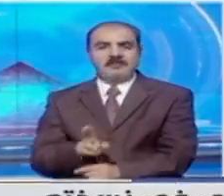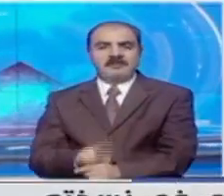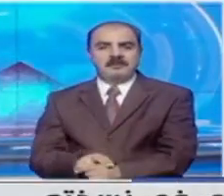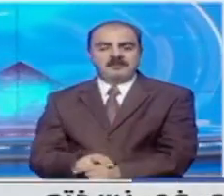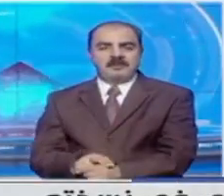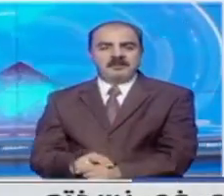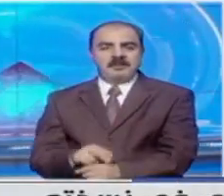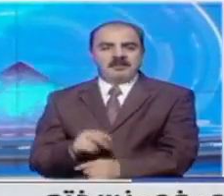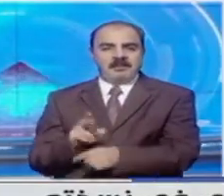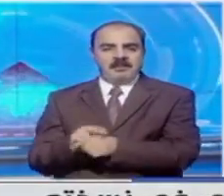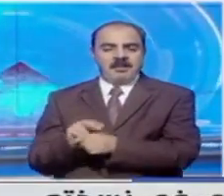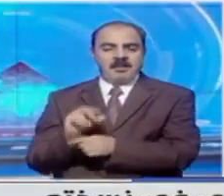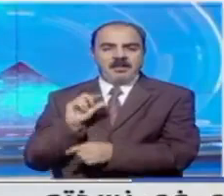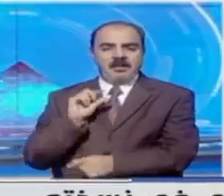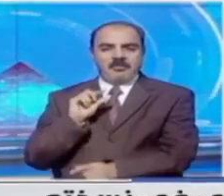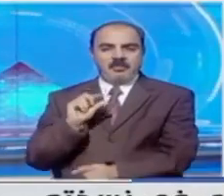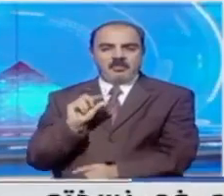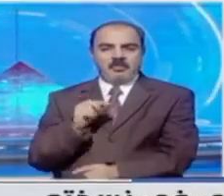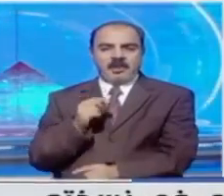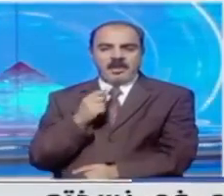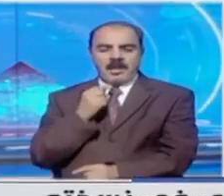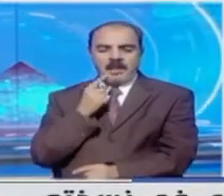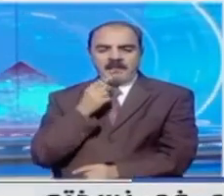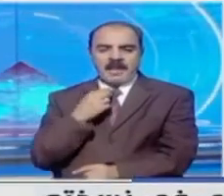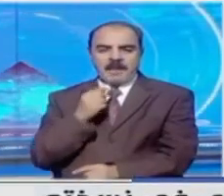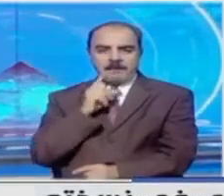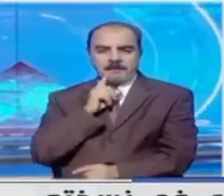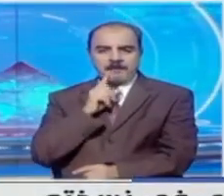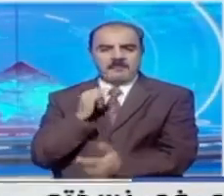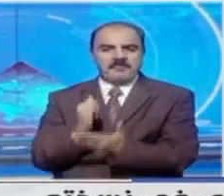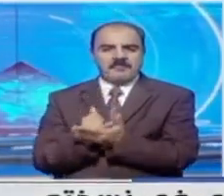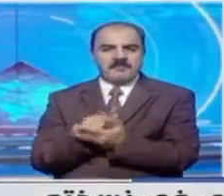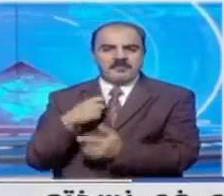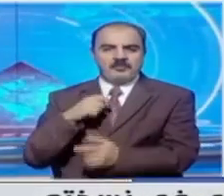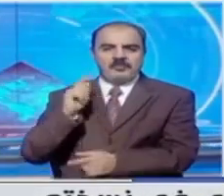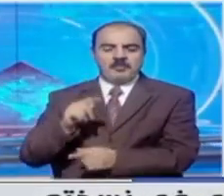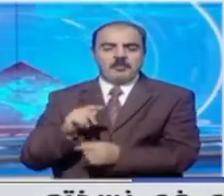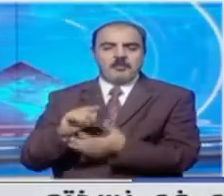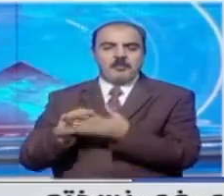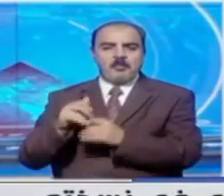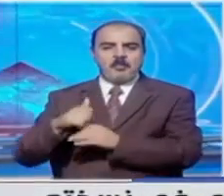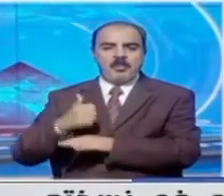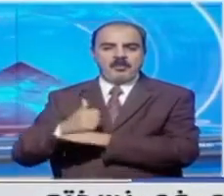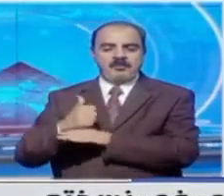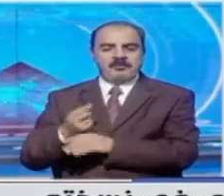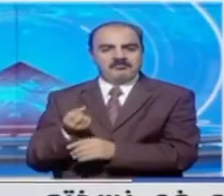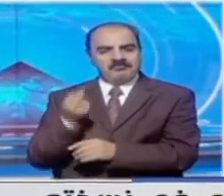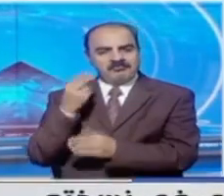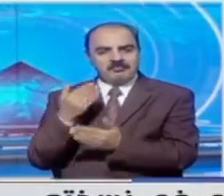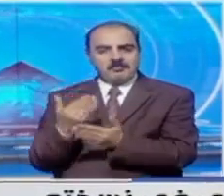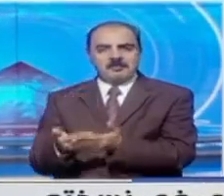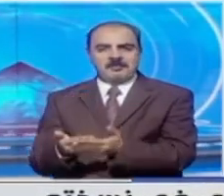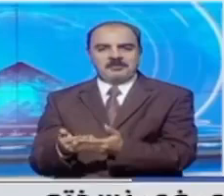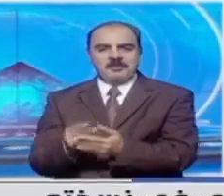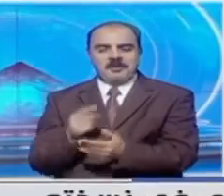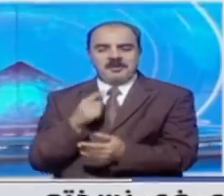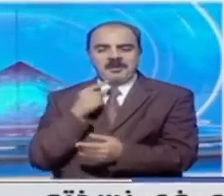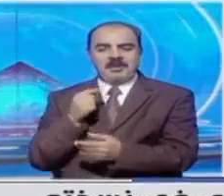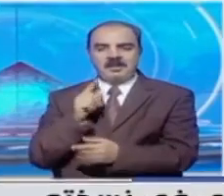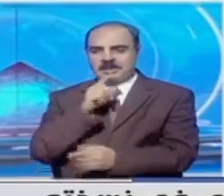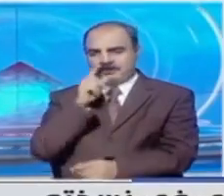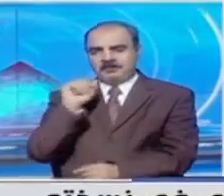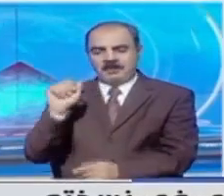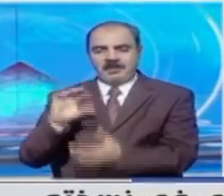العربية المتحدة لدى مصر والدكتور عبد الكريم سلطان المدير التنفيذي لمؤسسة مبادرات محمد بن